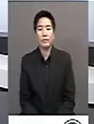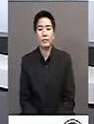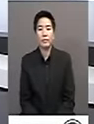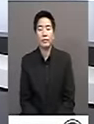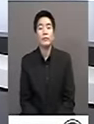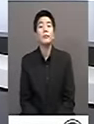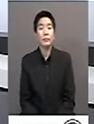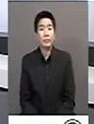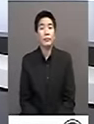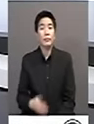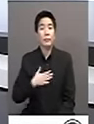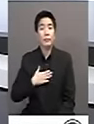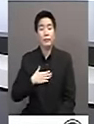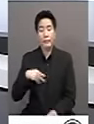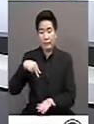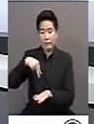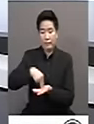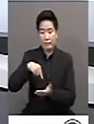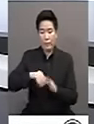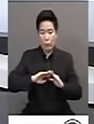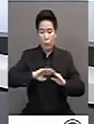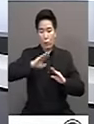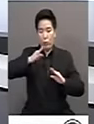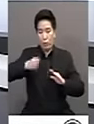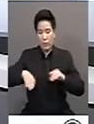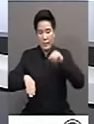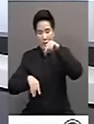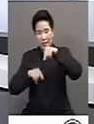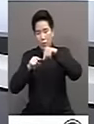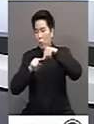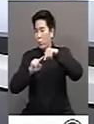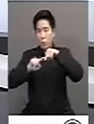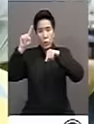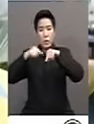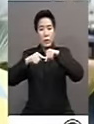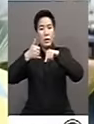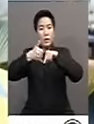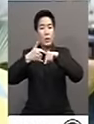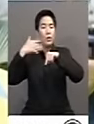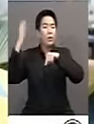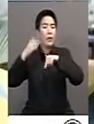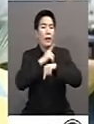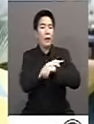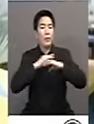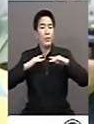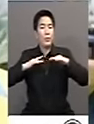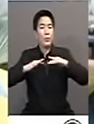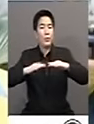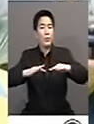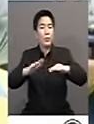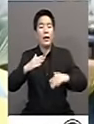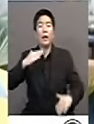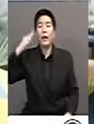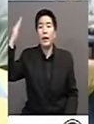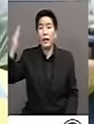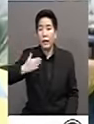คุณผู้ชมคะที่ฉันยืนอยู่ที่บริเวณจุดสูงสุดบนภูทับเบิกจังหวัดเพชรบูรณ์ท่ามกลางสายหมอกม่านเมฆและอาก